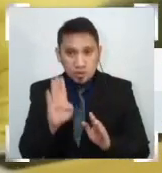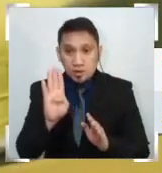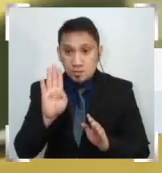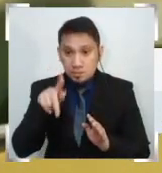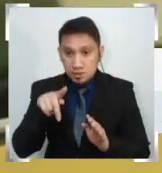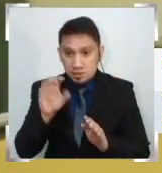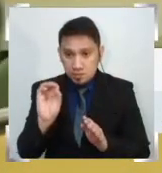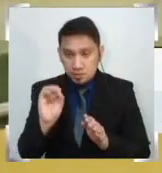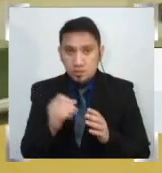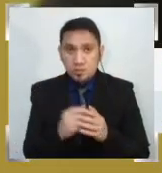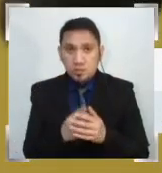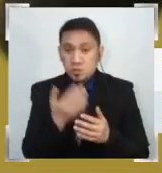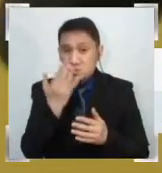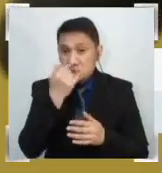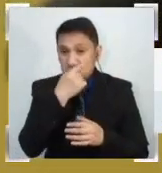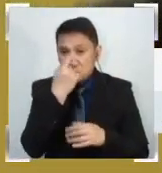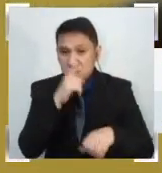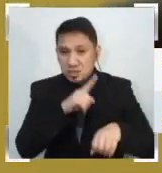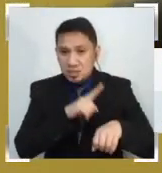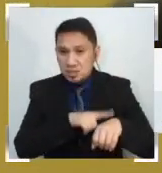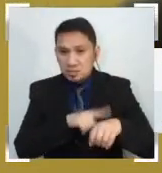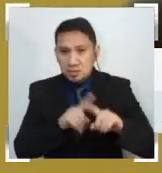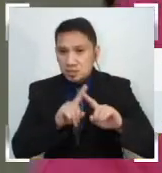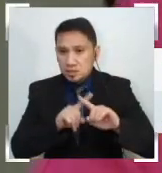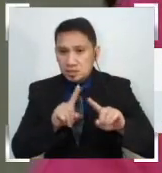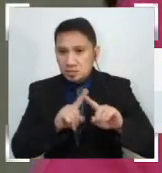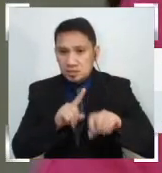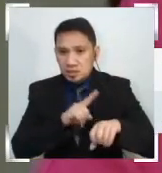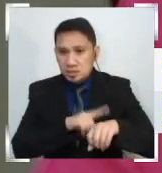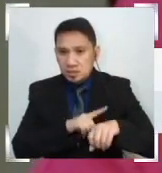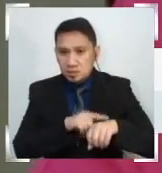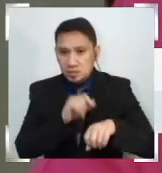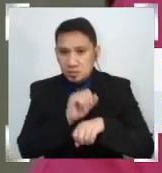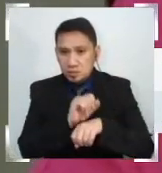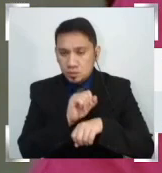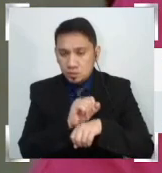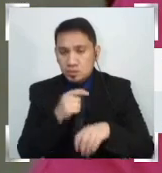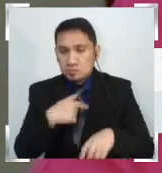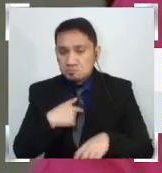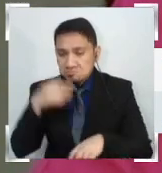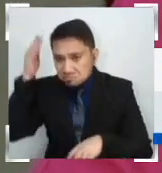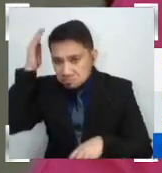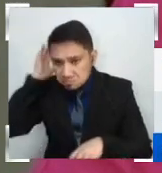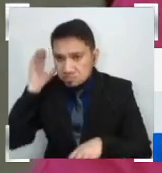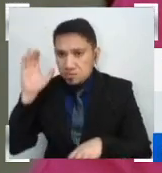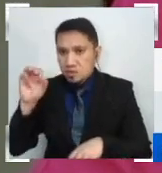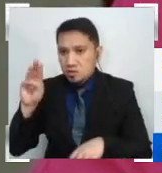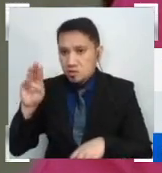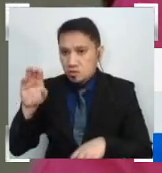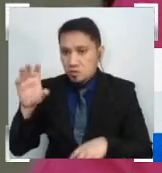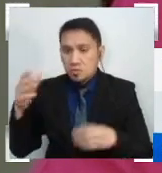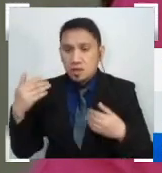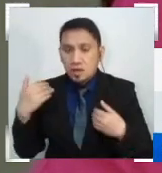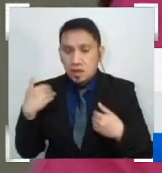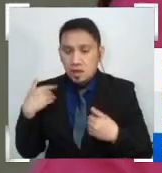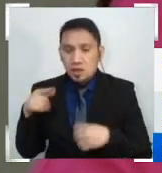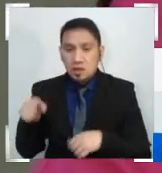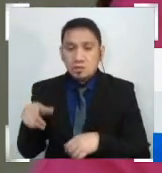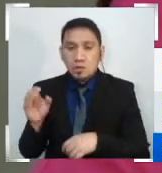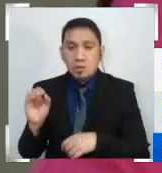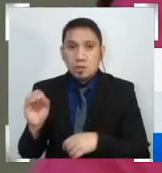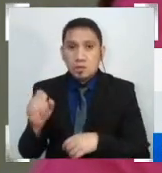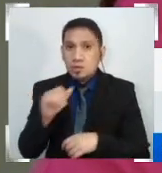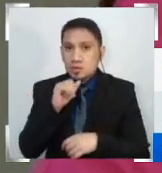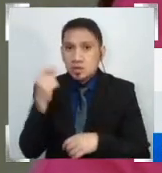ang oras ng trabaho. Sabi ni Robredo, hihilingin niya sa COMELEC na mabigyan ang sariling calling centers hindi lang para sa